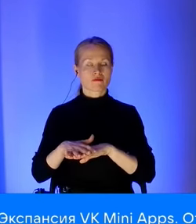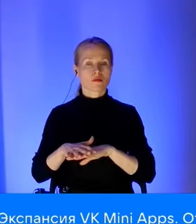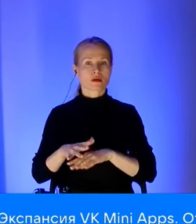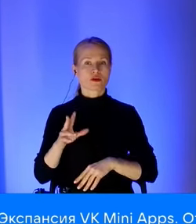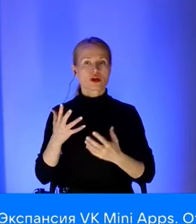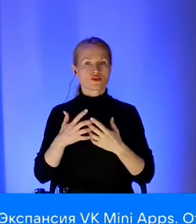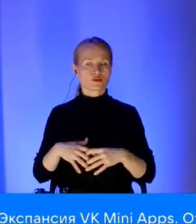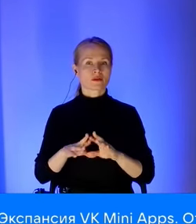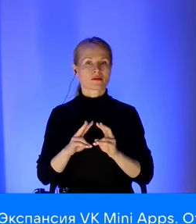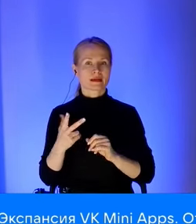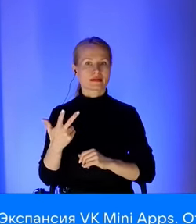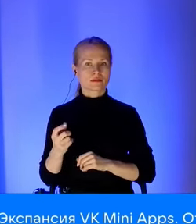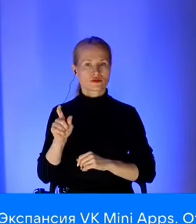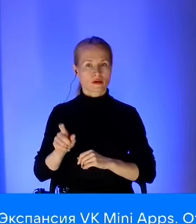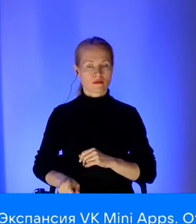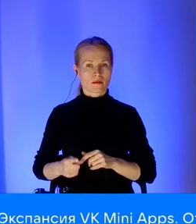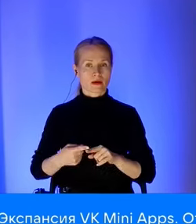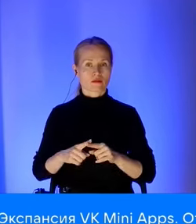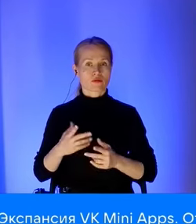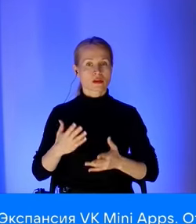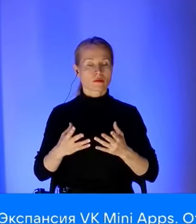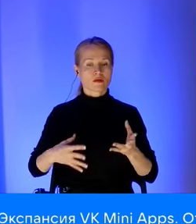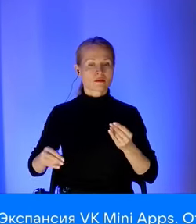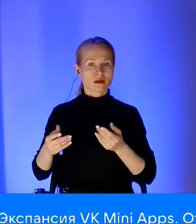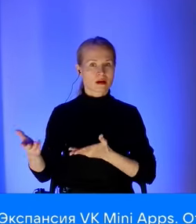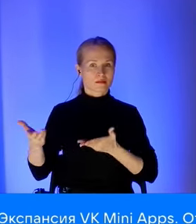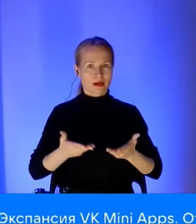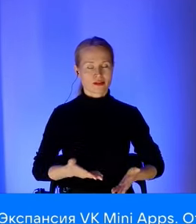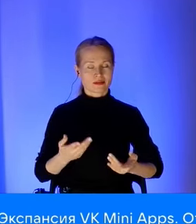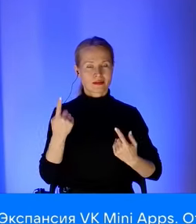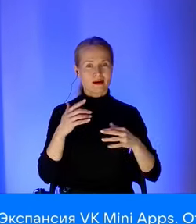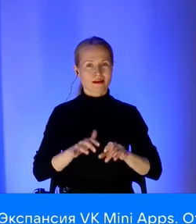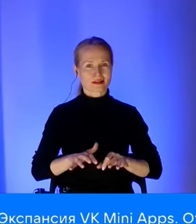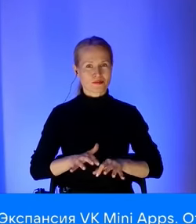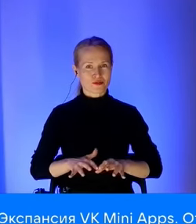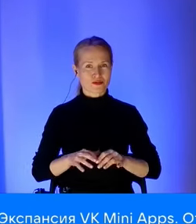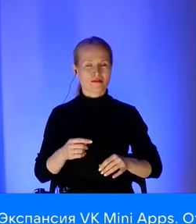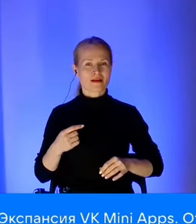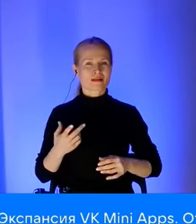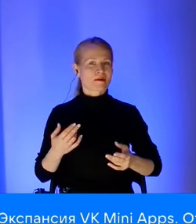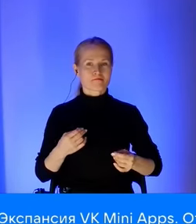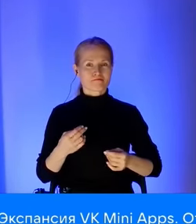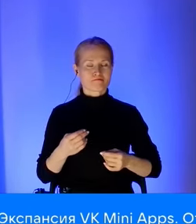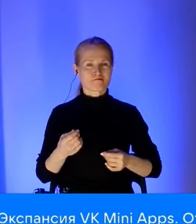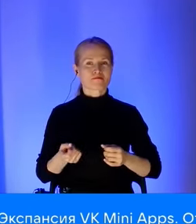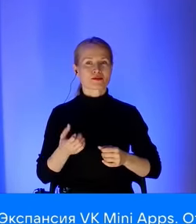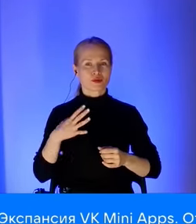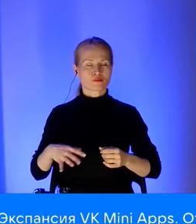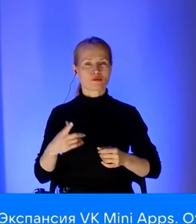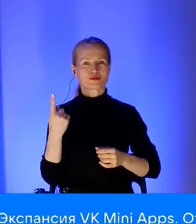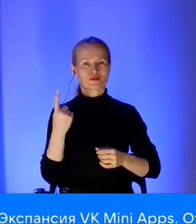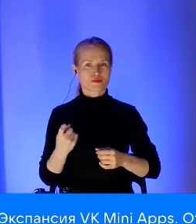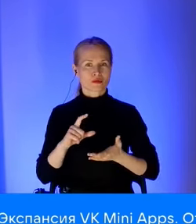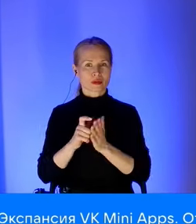рассчитана на 300 человек, поэтому если бы мы всех на эту конференцию разработчиков платформы позвали, то нам пришлось бы 100 таких аудиторий взять, чтобы их